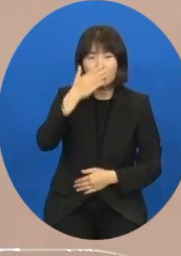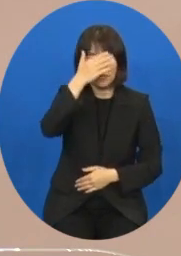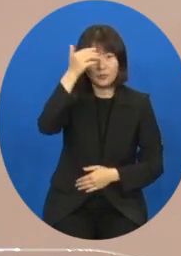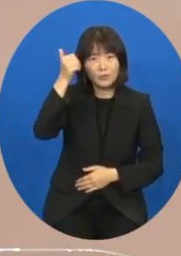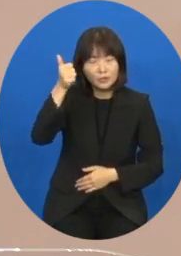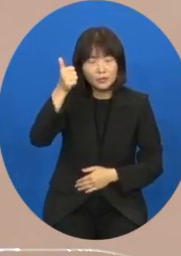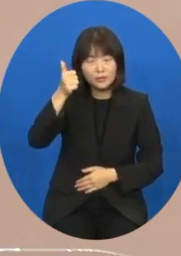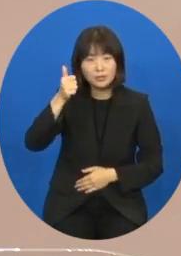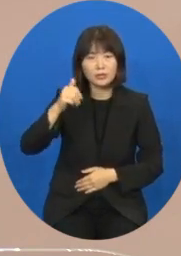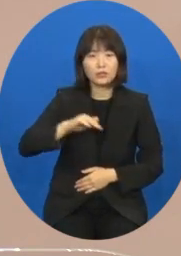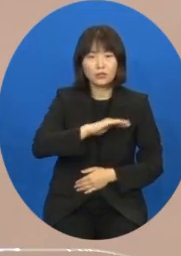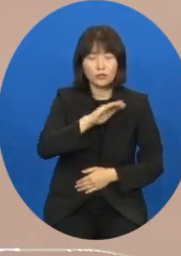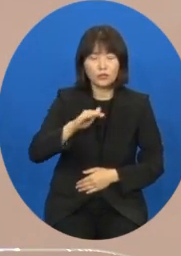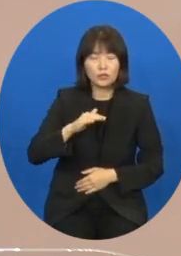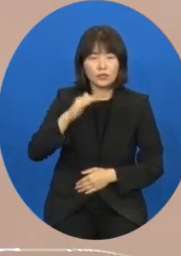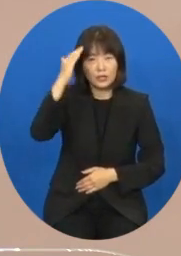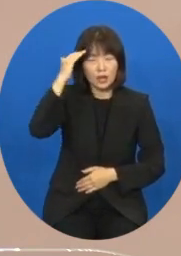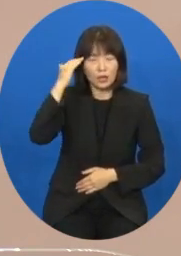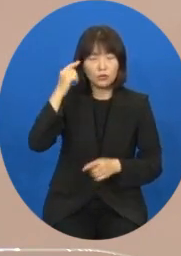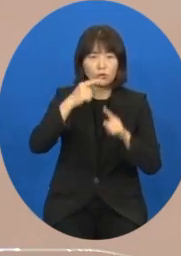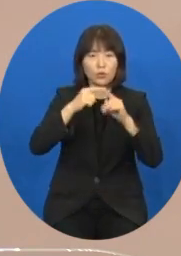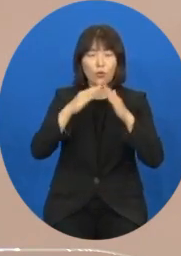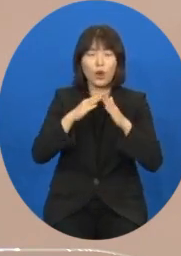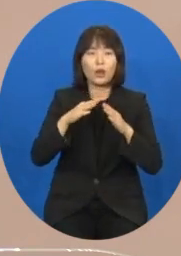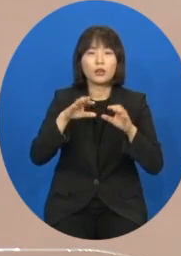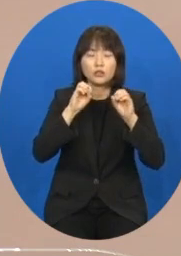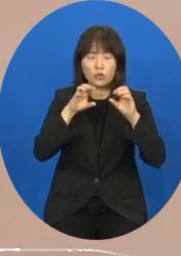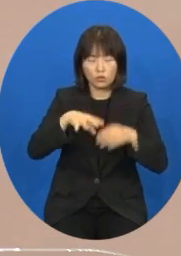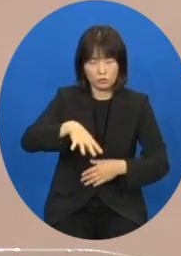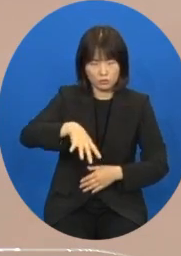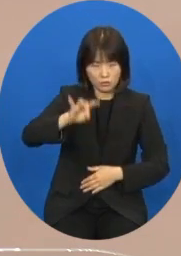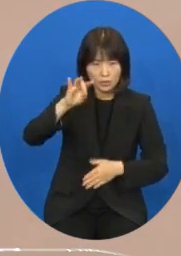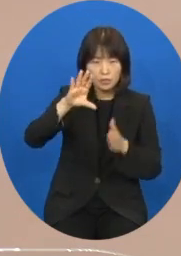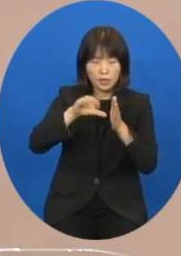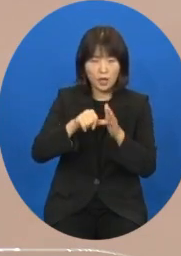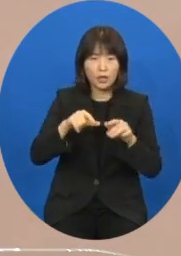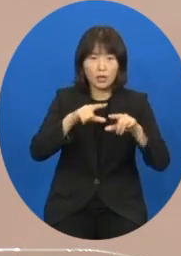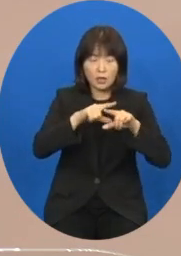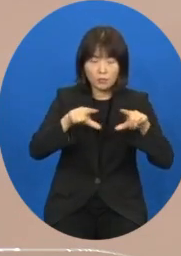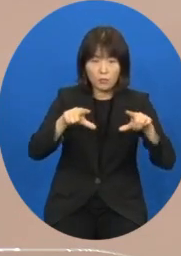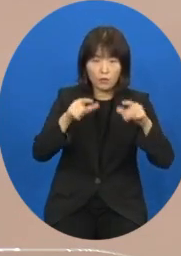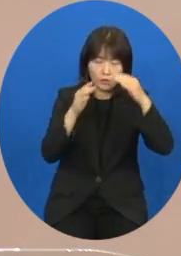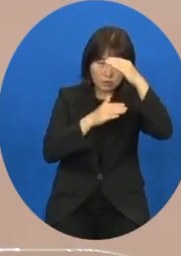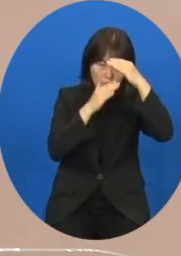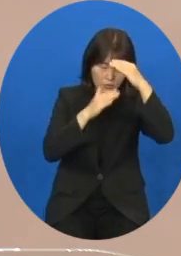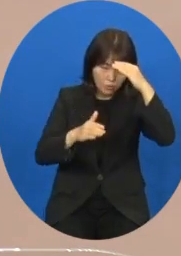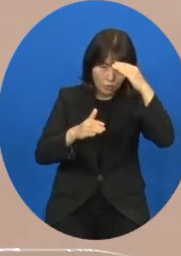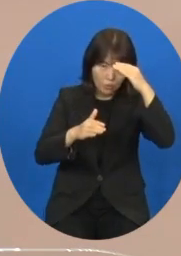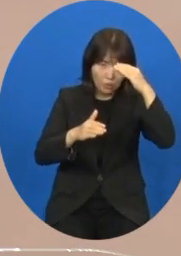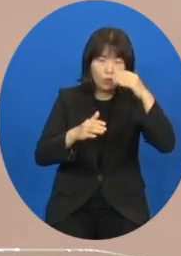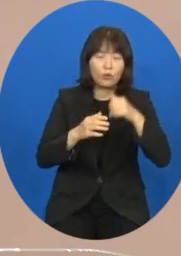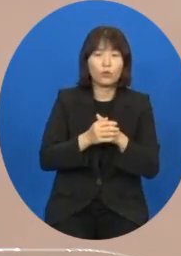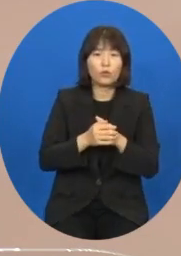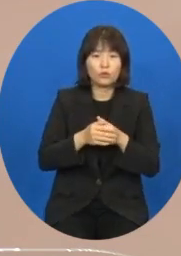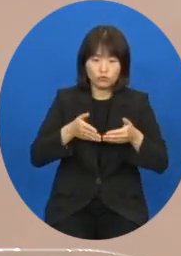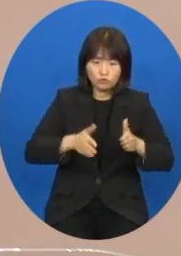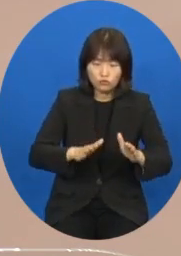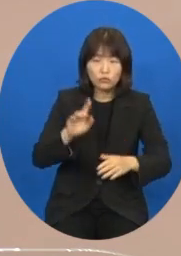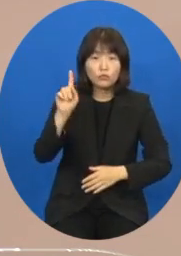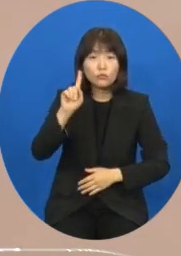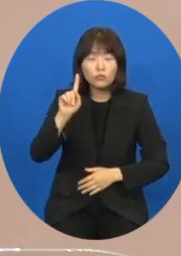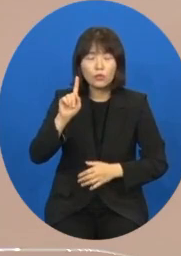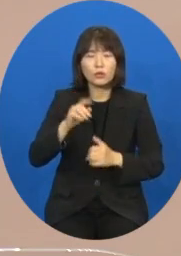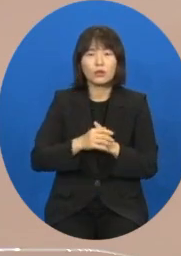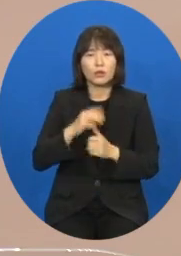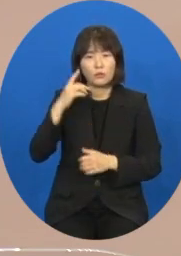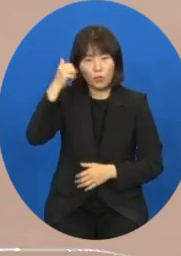한국 교회 선교 초창기에 평신도로 목사가 되신 분입니다. 신학교 다니셔서